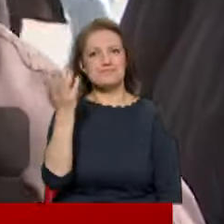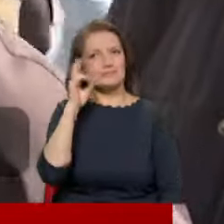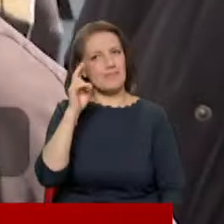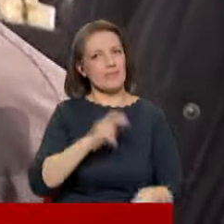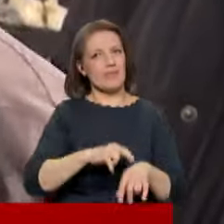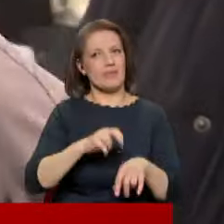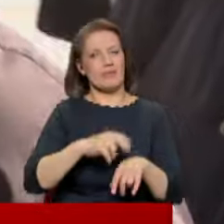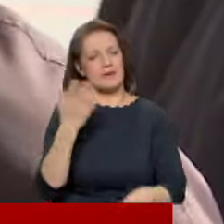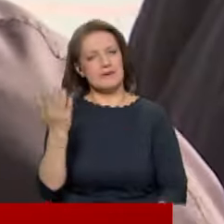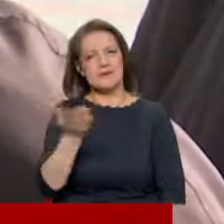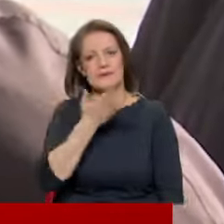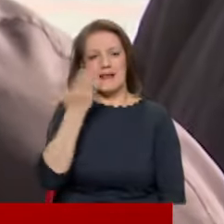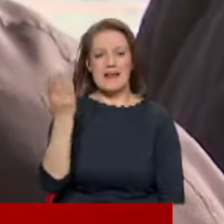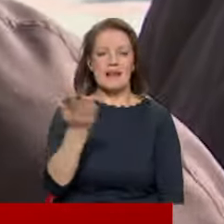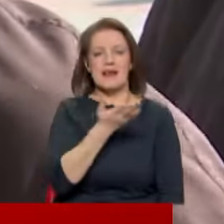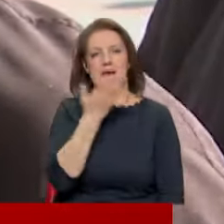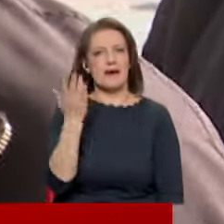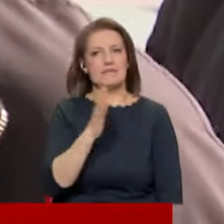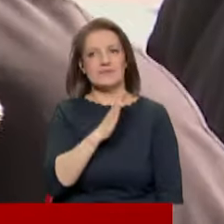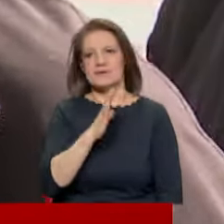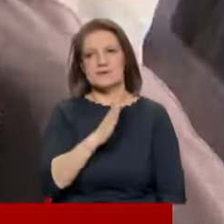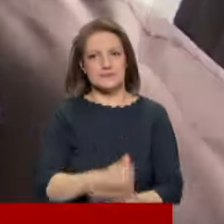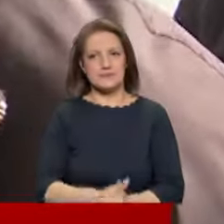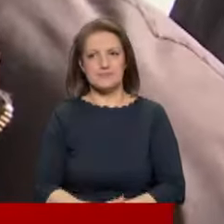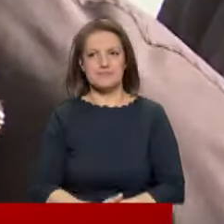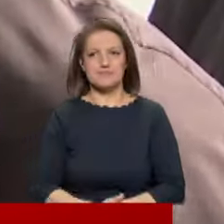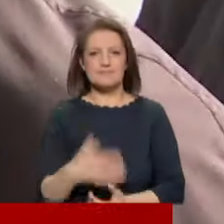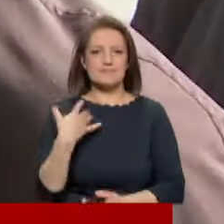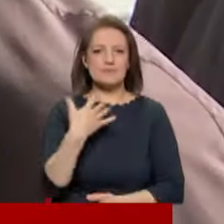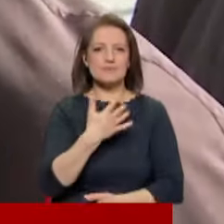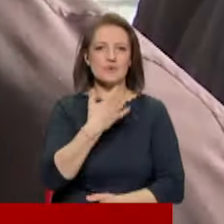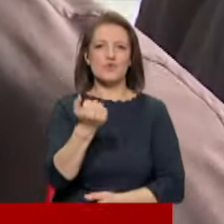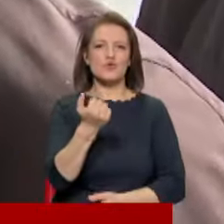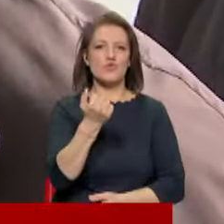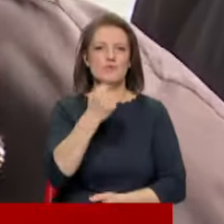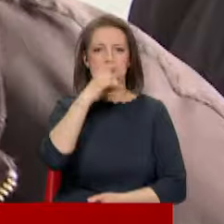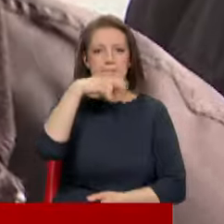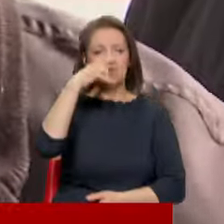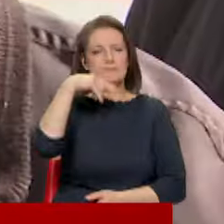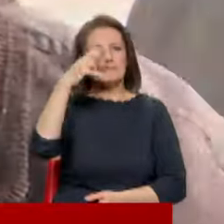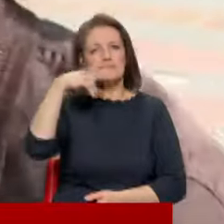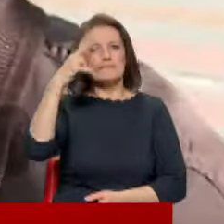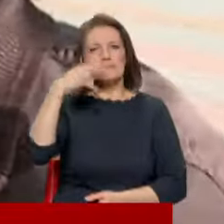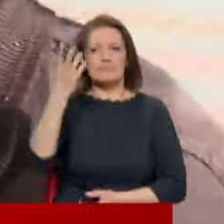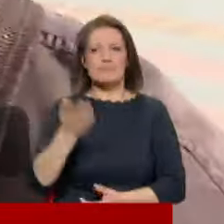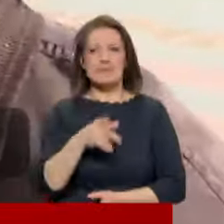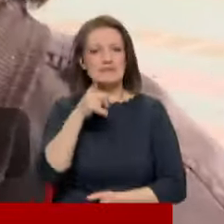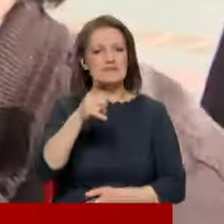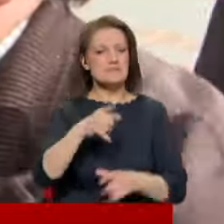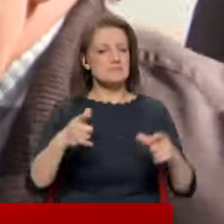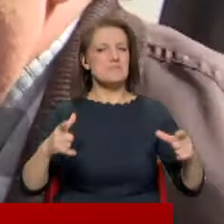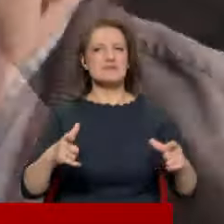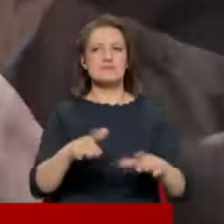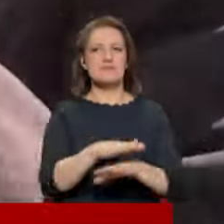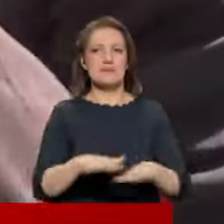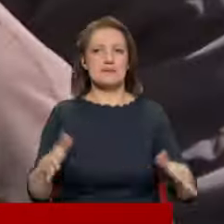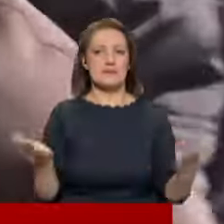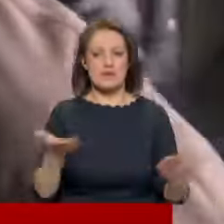Nasıldı? Ah, neler vardı ki neler vardı. Annemin köftesi burnumda tütüyor. Şimdi sizin sofranız nasıl